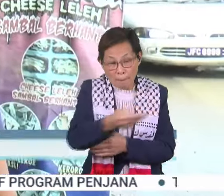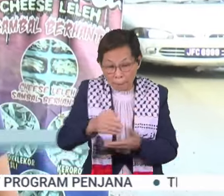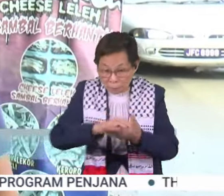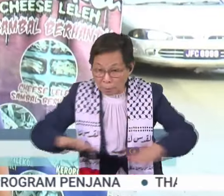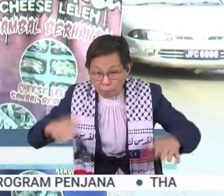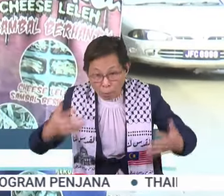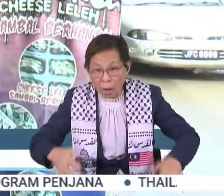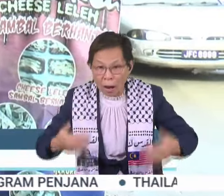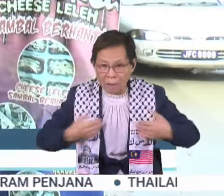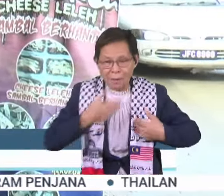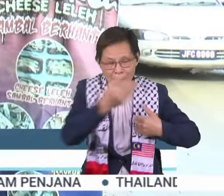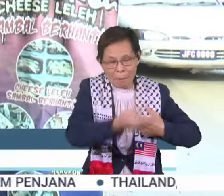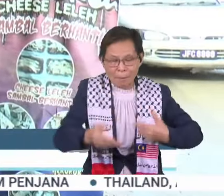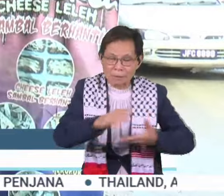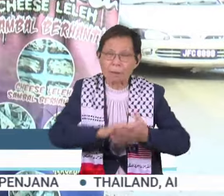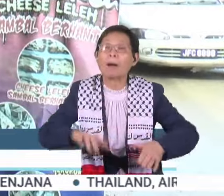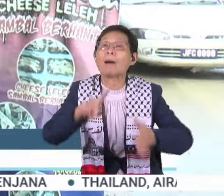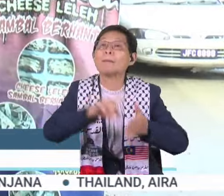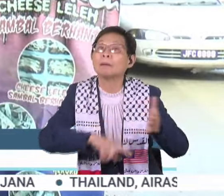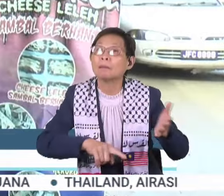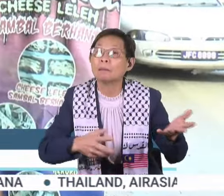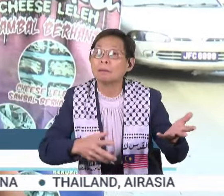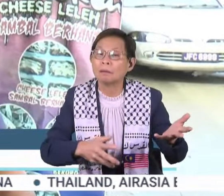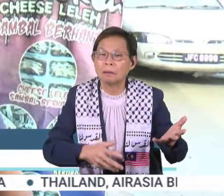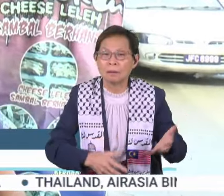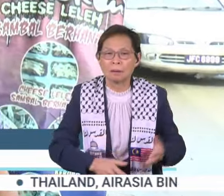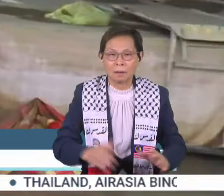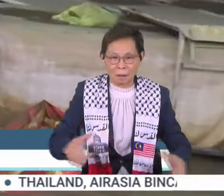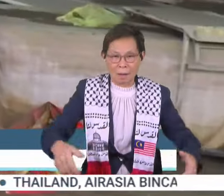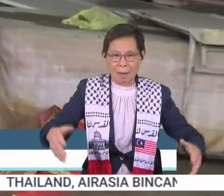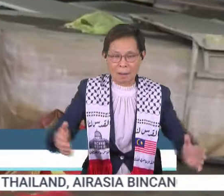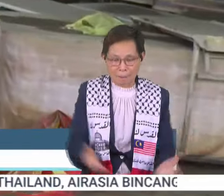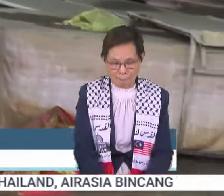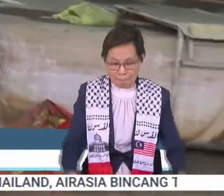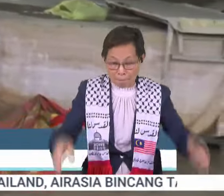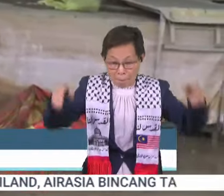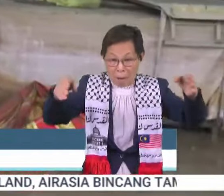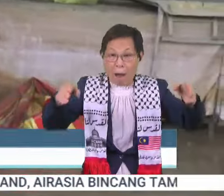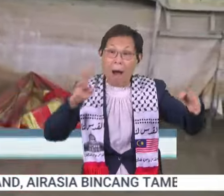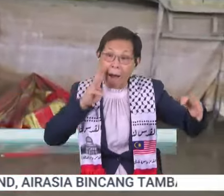diselamatkan? Ada. Macam apa tu? Macam balang air.